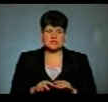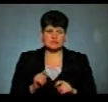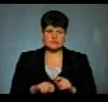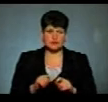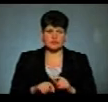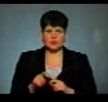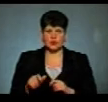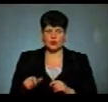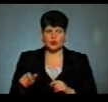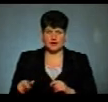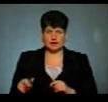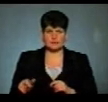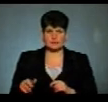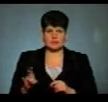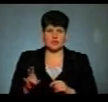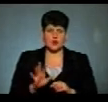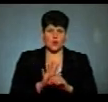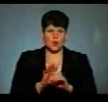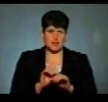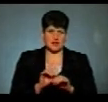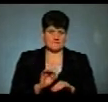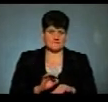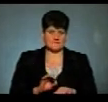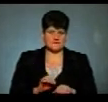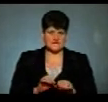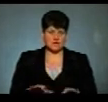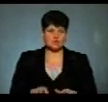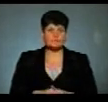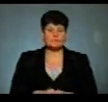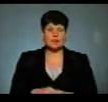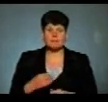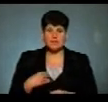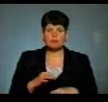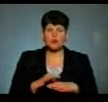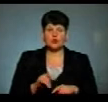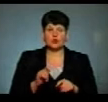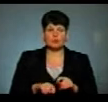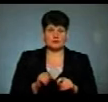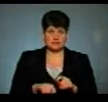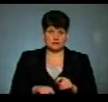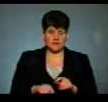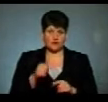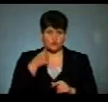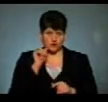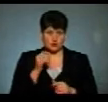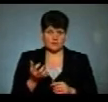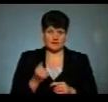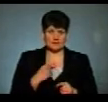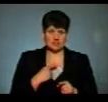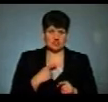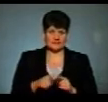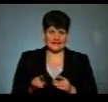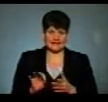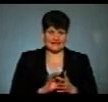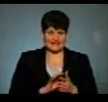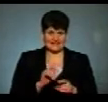людей на коронавірус? Ми проводимо тестування, вчора ми отримали швидкі тести,